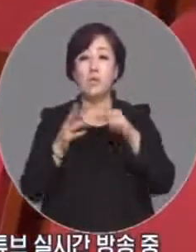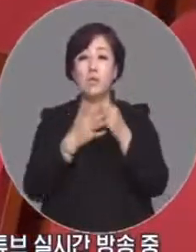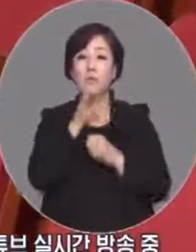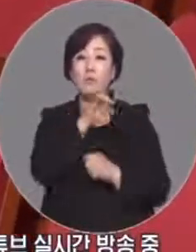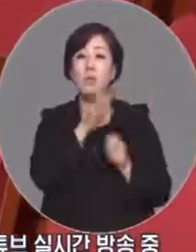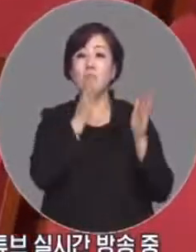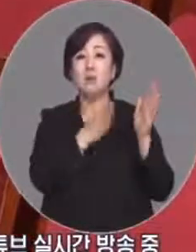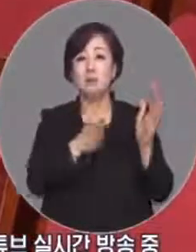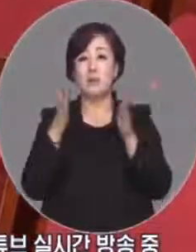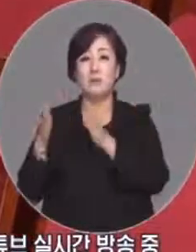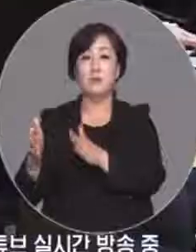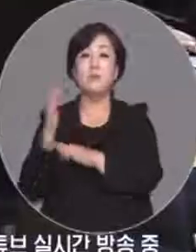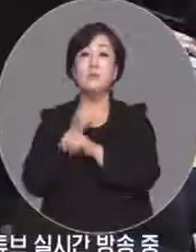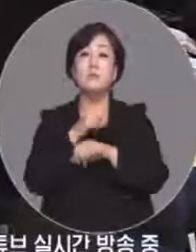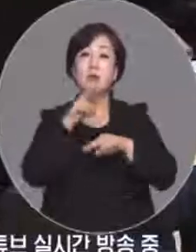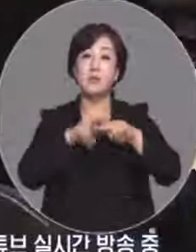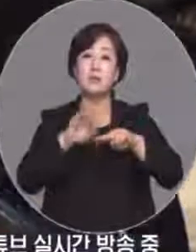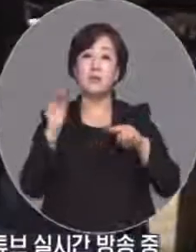공연을 관람하게 됩니다.